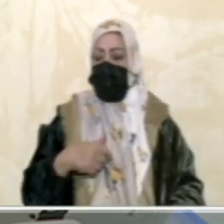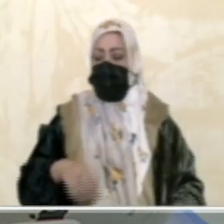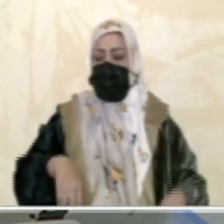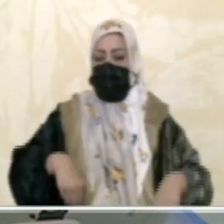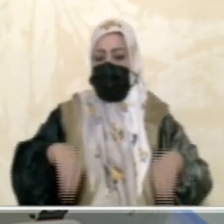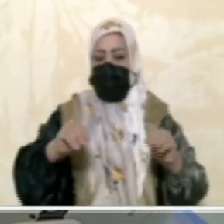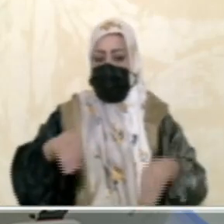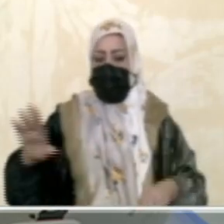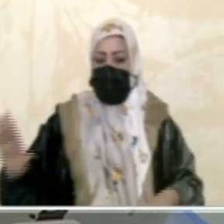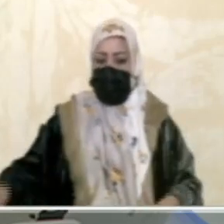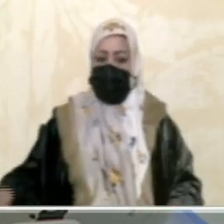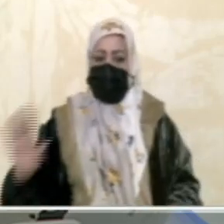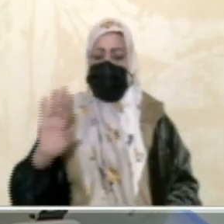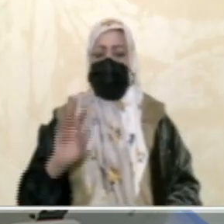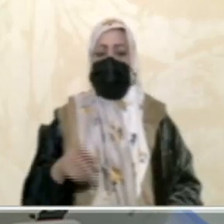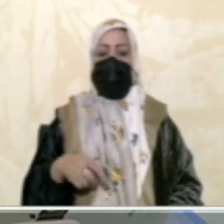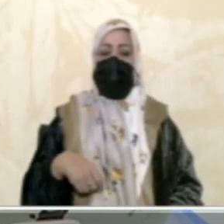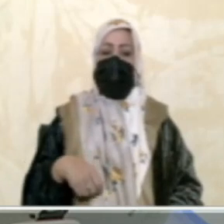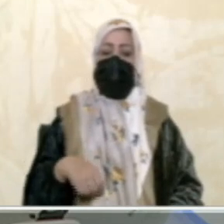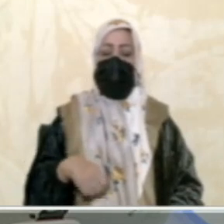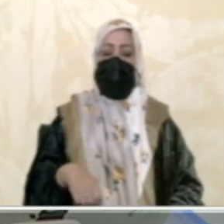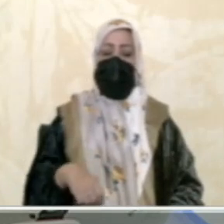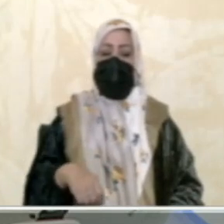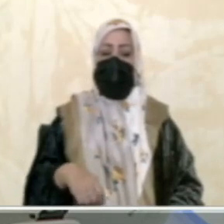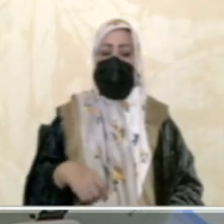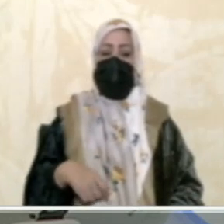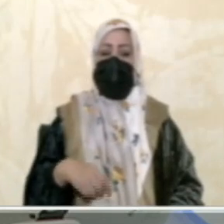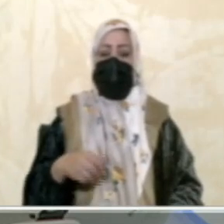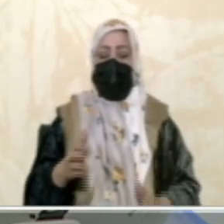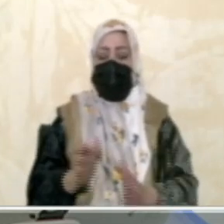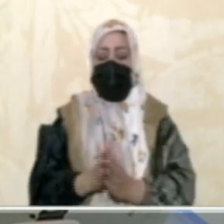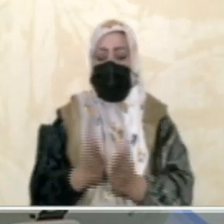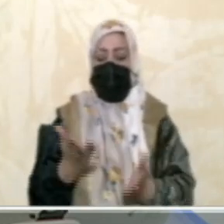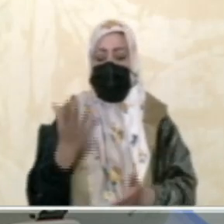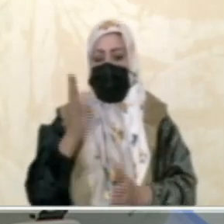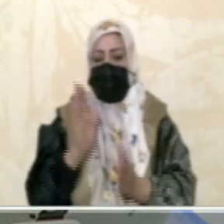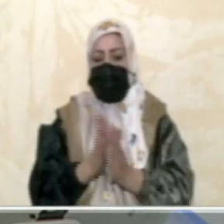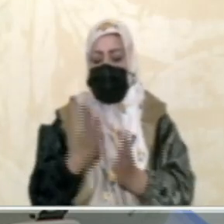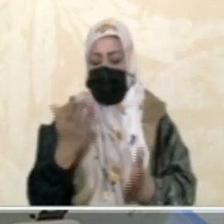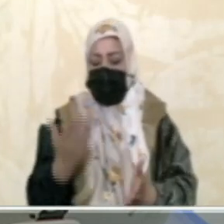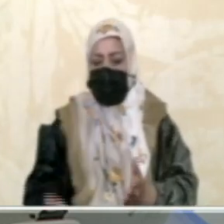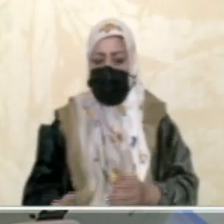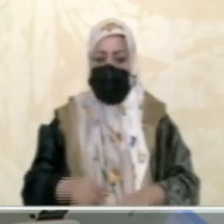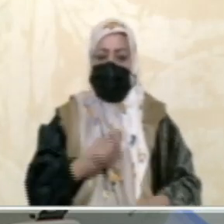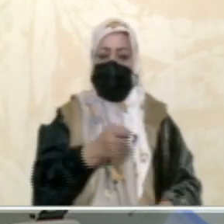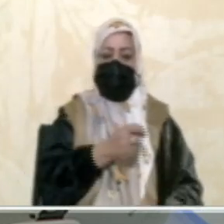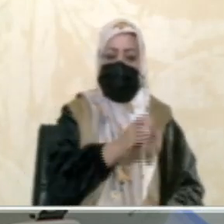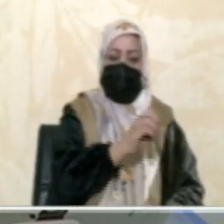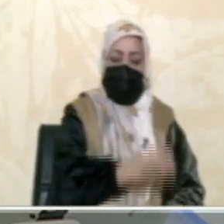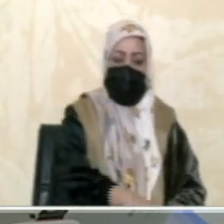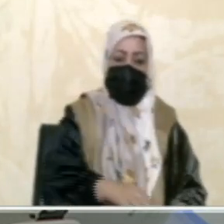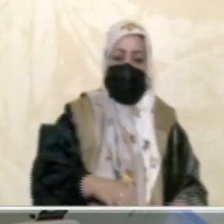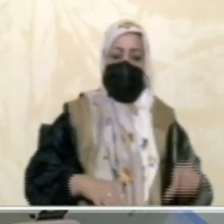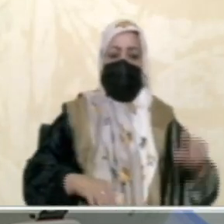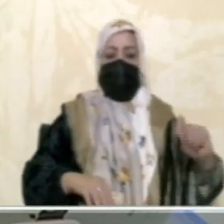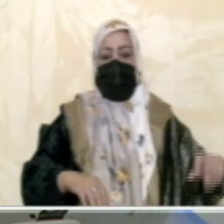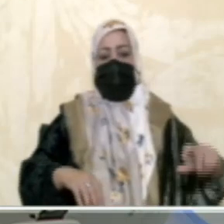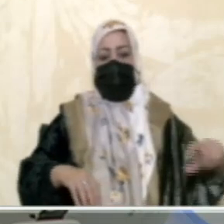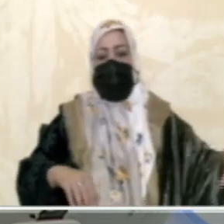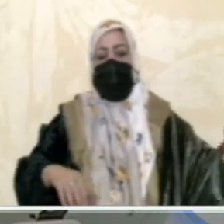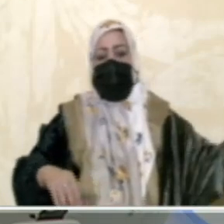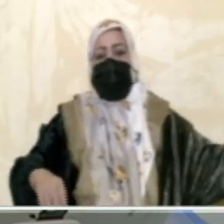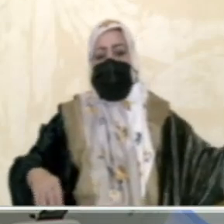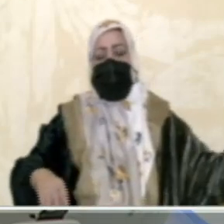بحامله مصحف واخر حجزه بمفتاح واخر حجزه بثوبه وهكذا